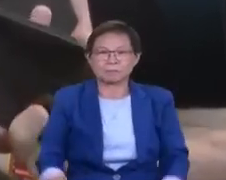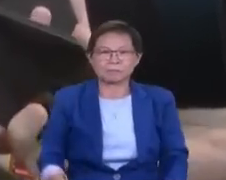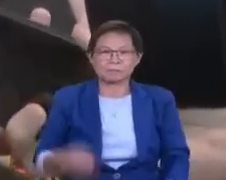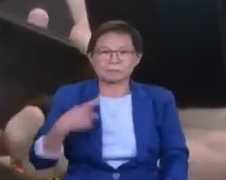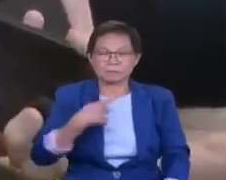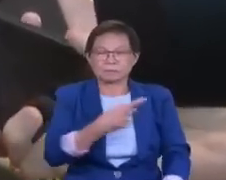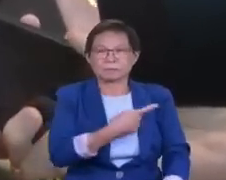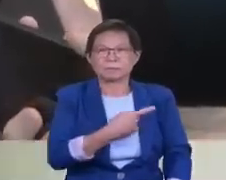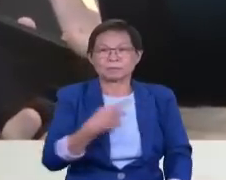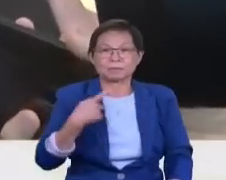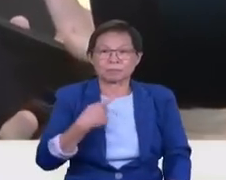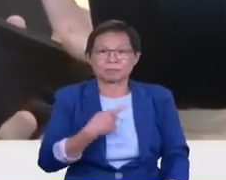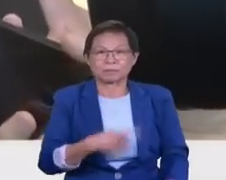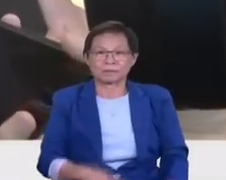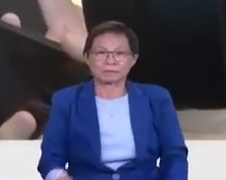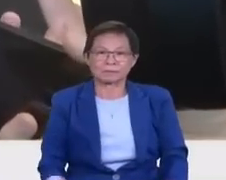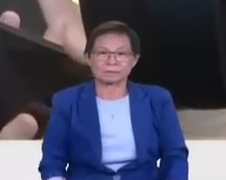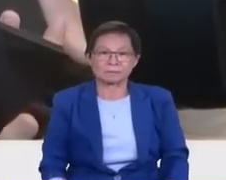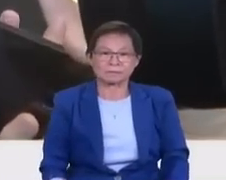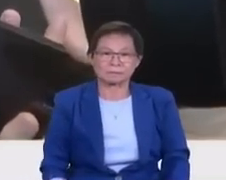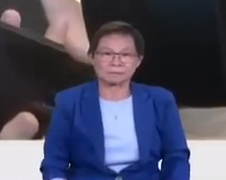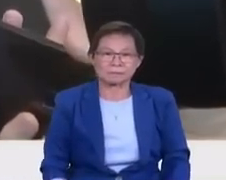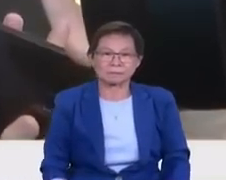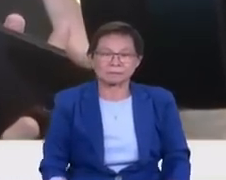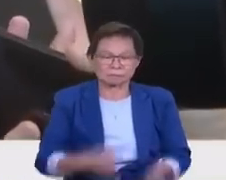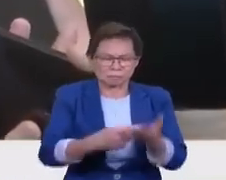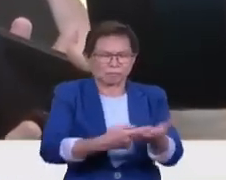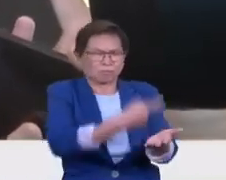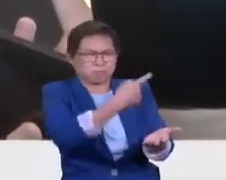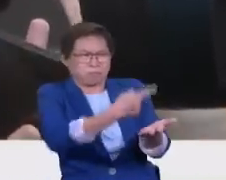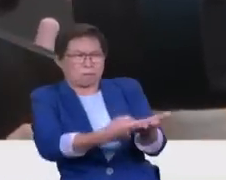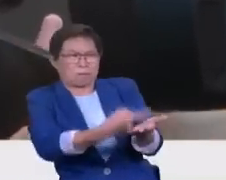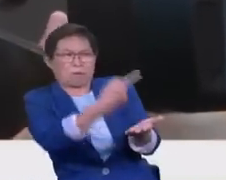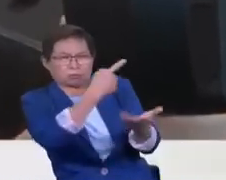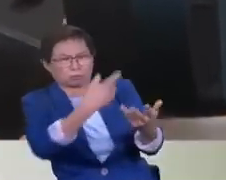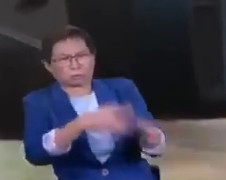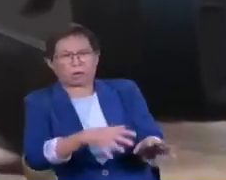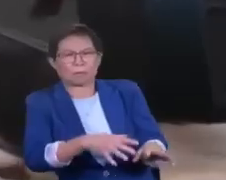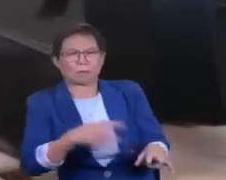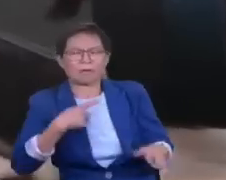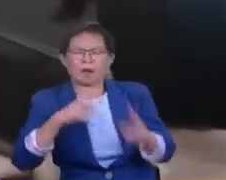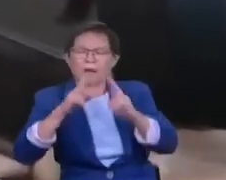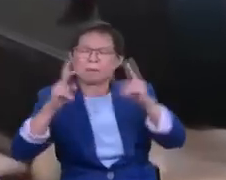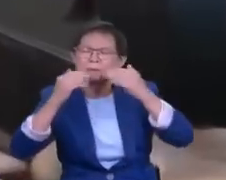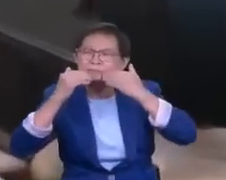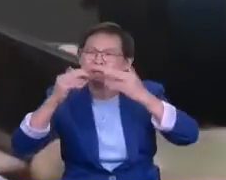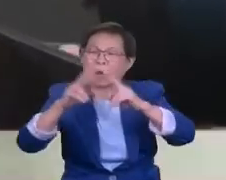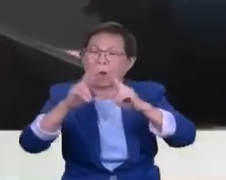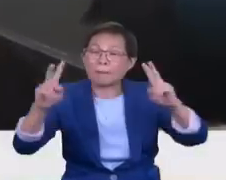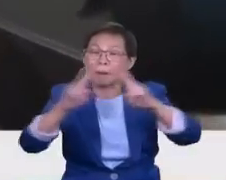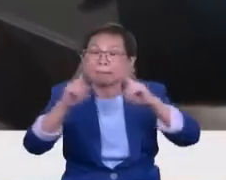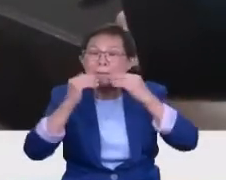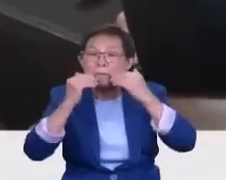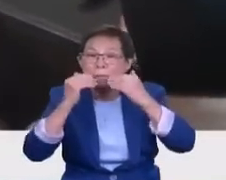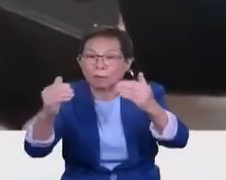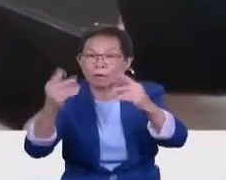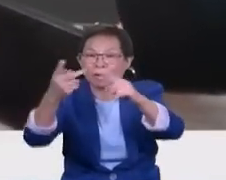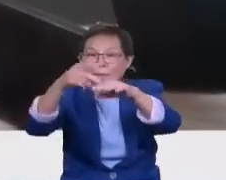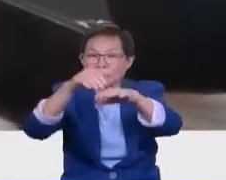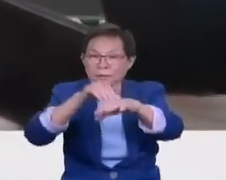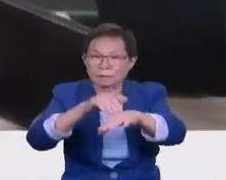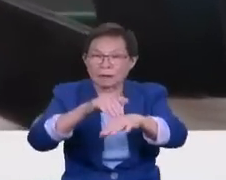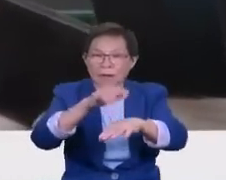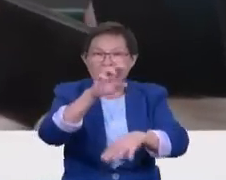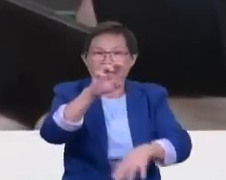kita sudah hantar application beberapa minggu yang lepas kita amat Berterima Kasihlah kepada pihak